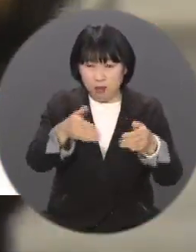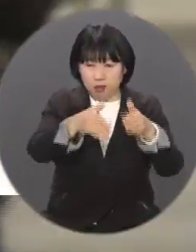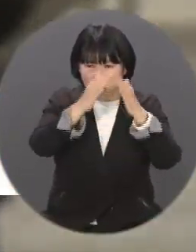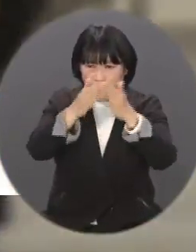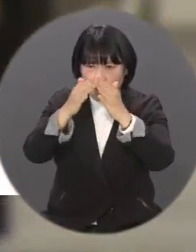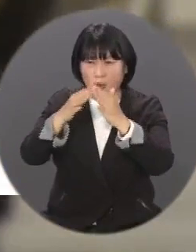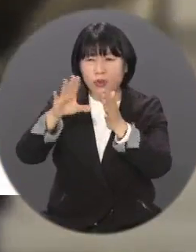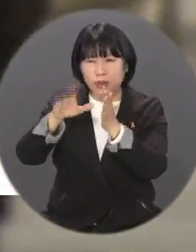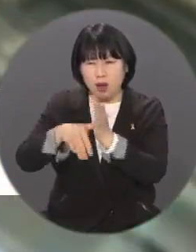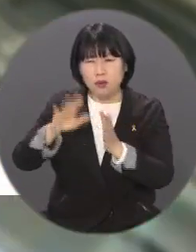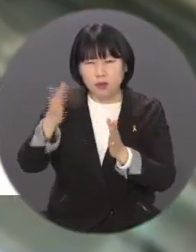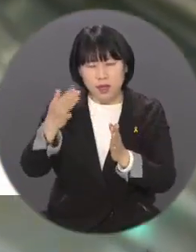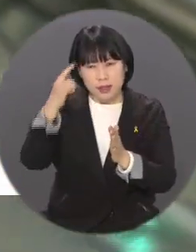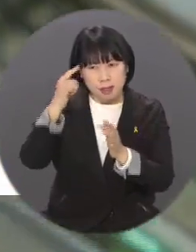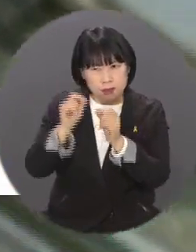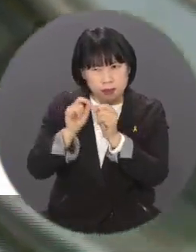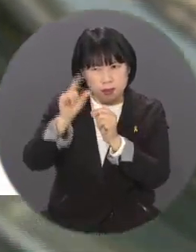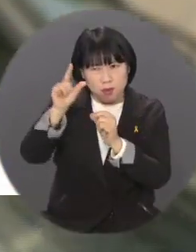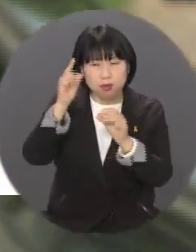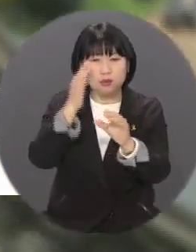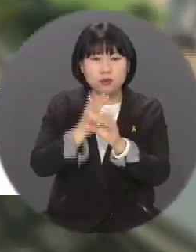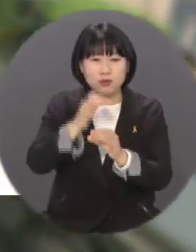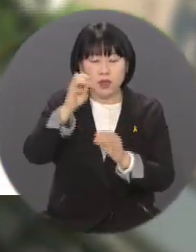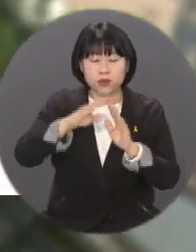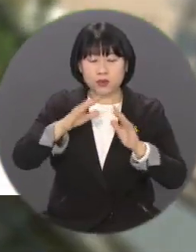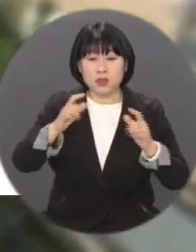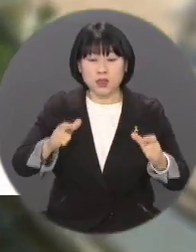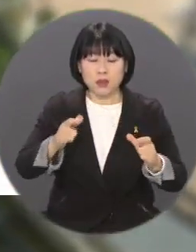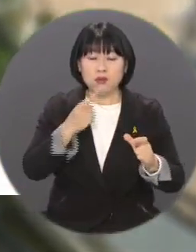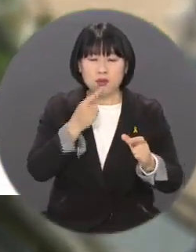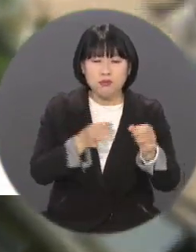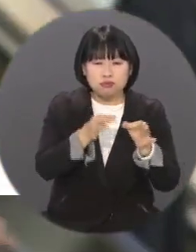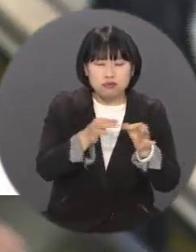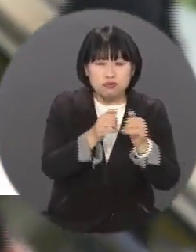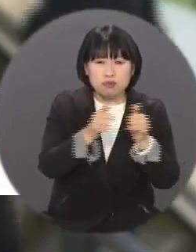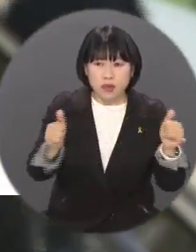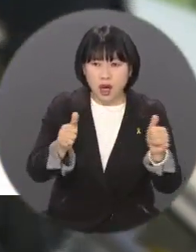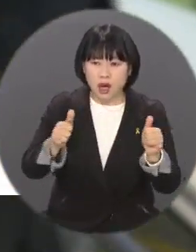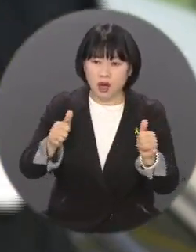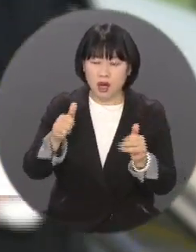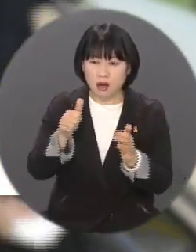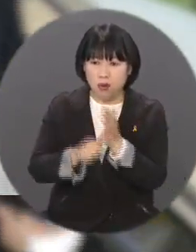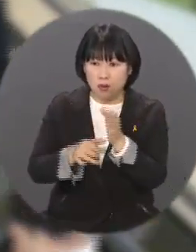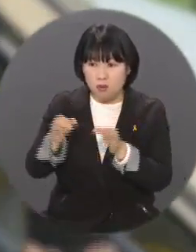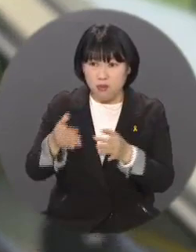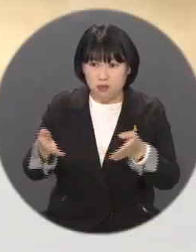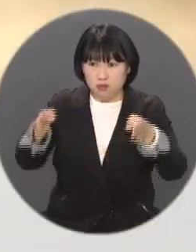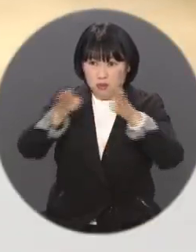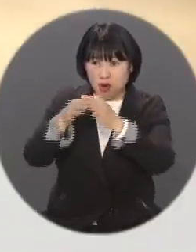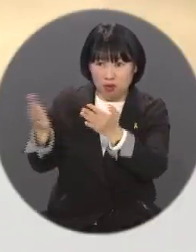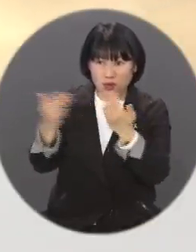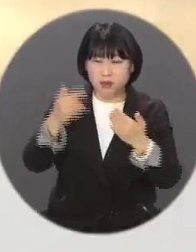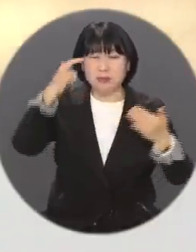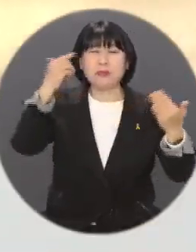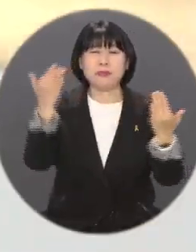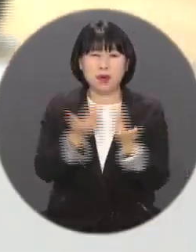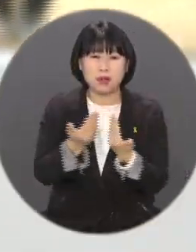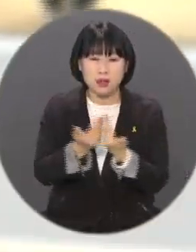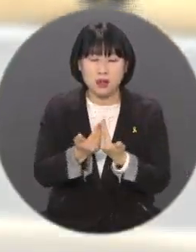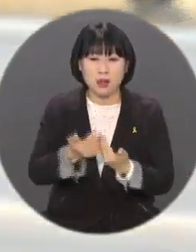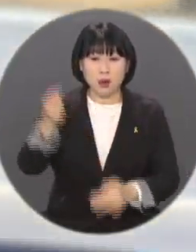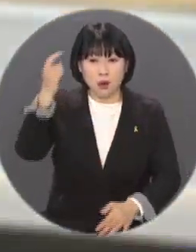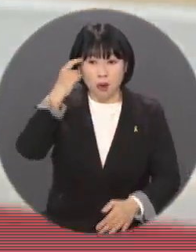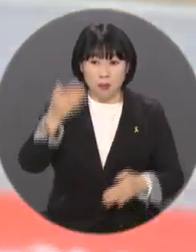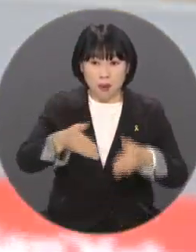됐다는 의견이 많아진 가운데 광주 지역 시민단체와 소상공인들은 쇼핑몰 유치에 반대 입장을 보였습니다.